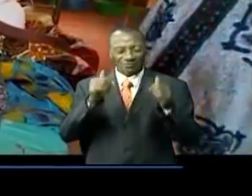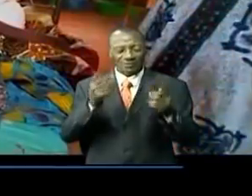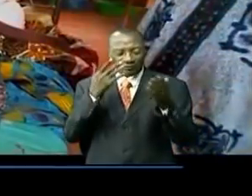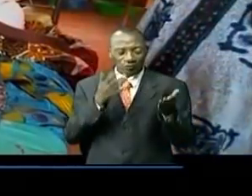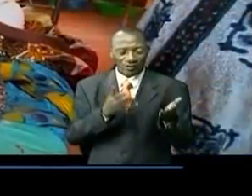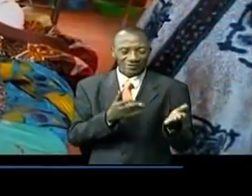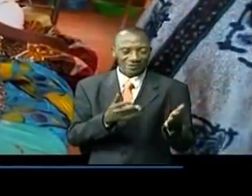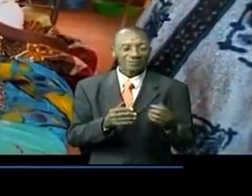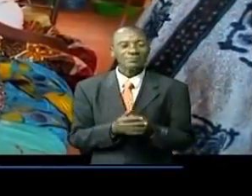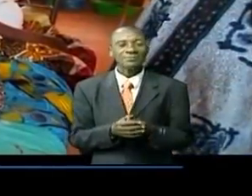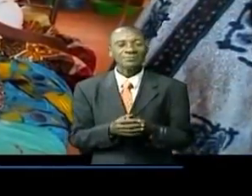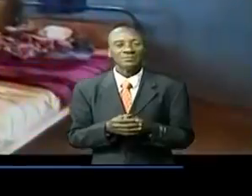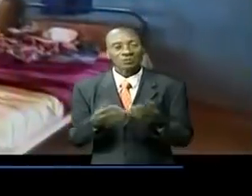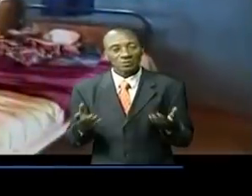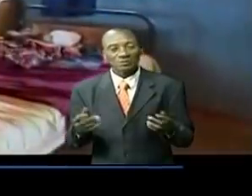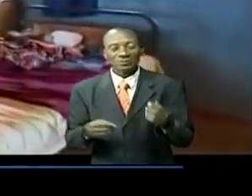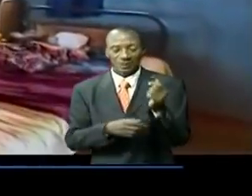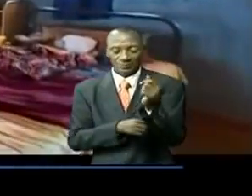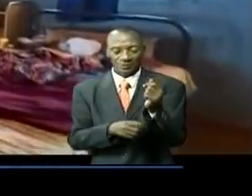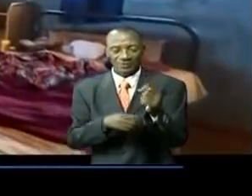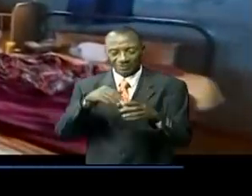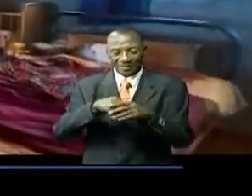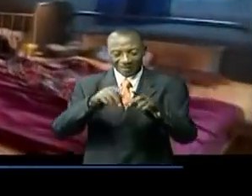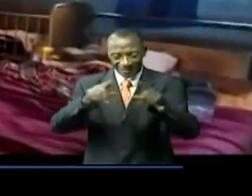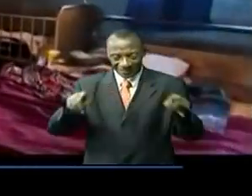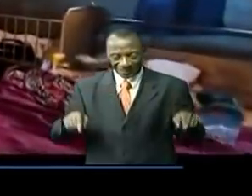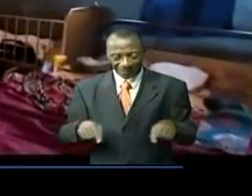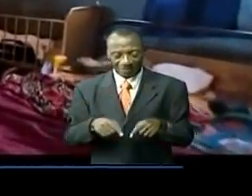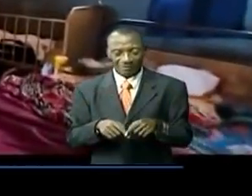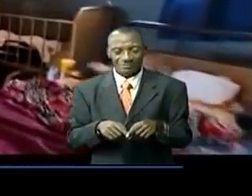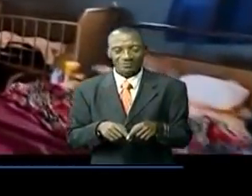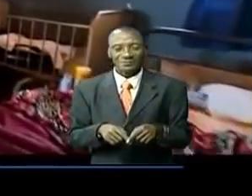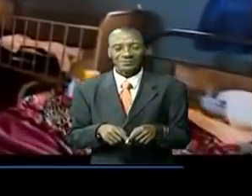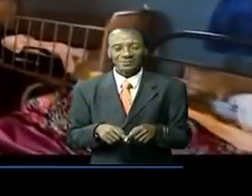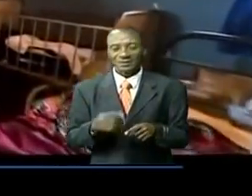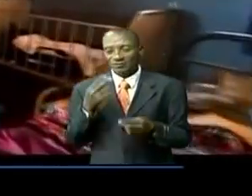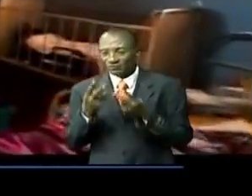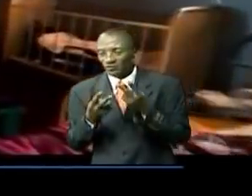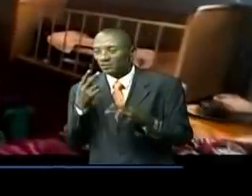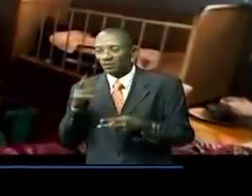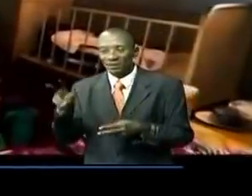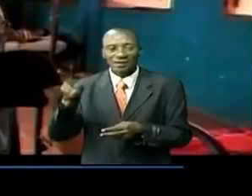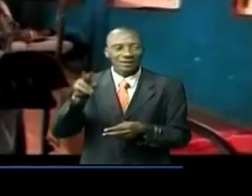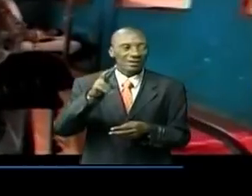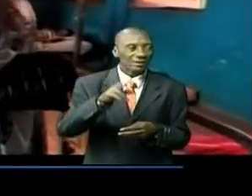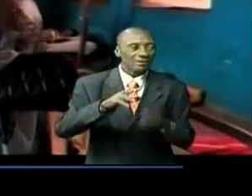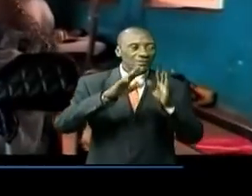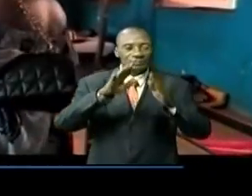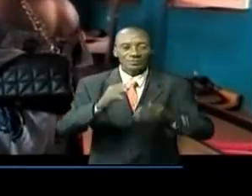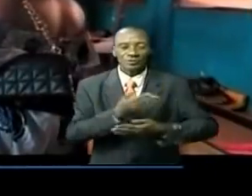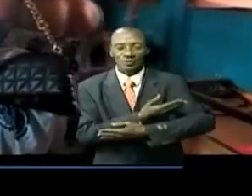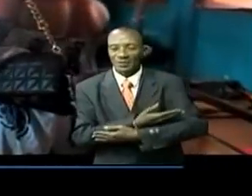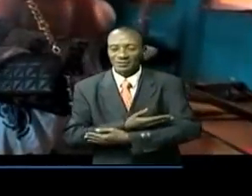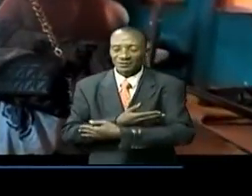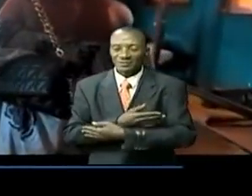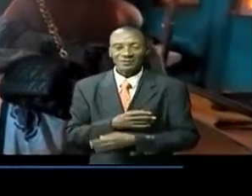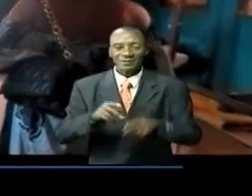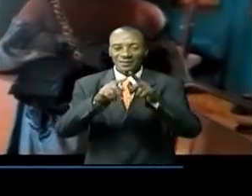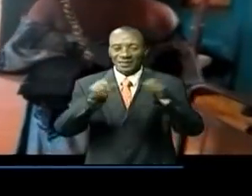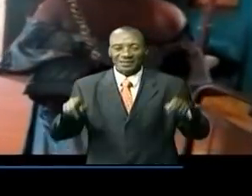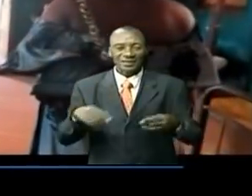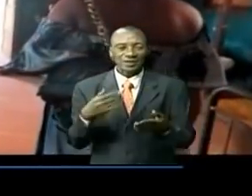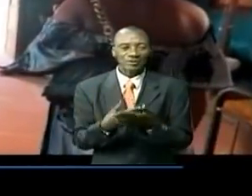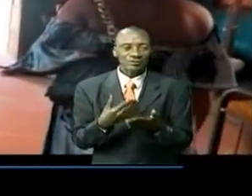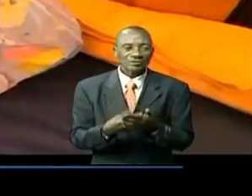d'hospitalisation jusqu'à la pédiatrie, en passant par les laboratoires médicaux, la maternité, la salle d'accouchement, la pharmacie jusqu'à